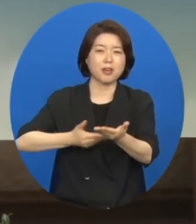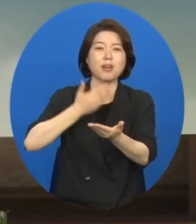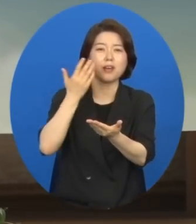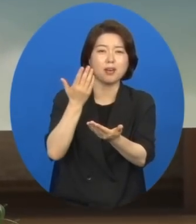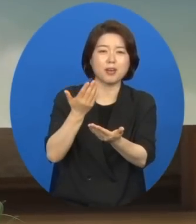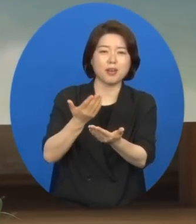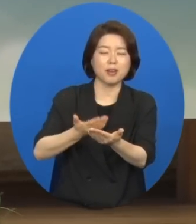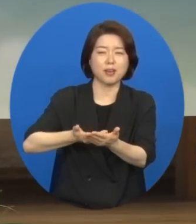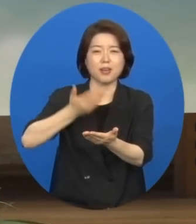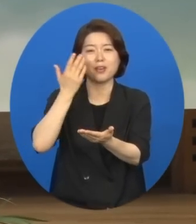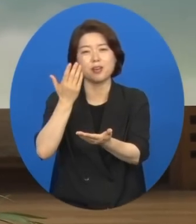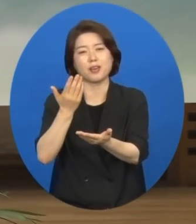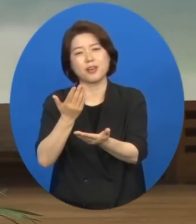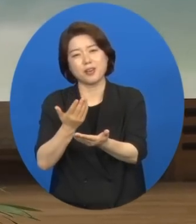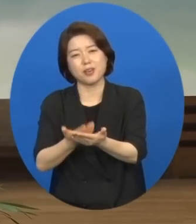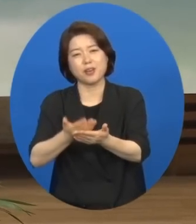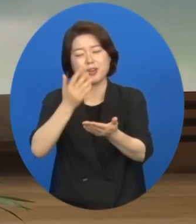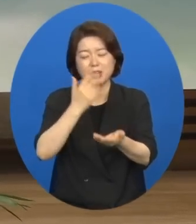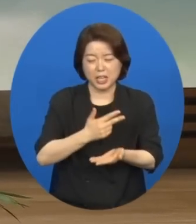주소서.